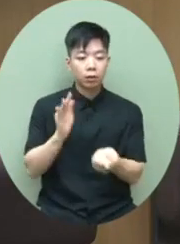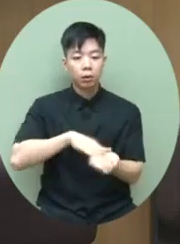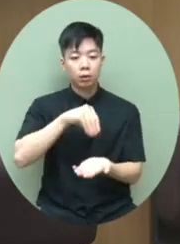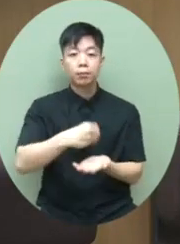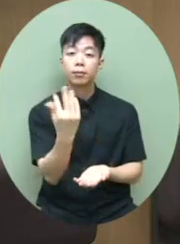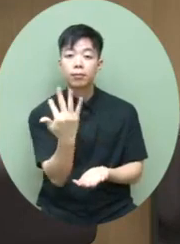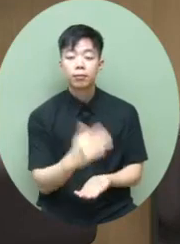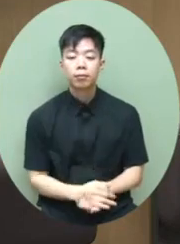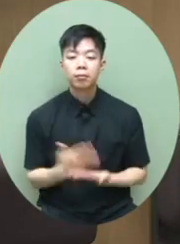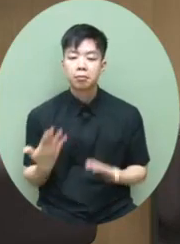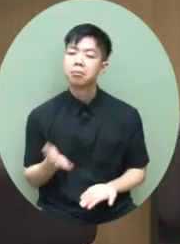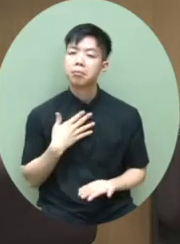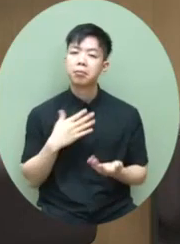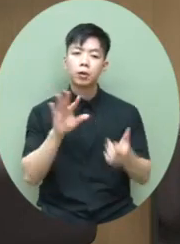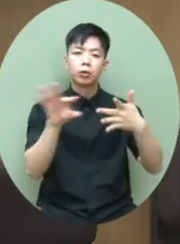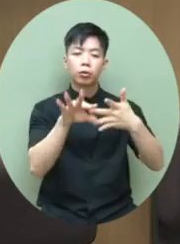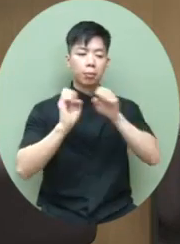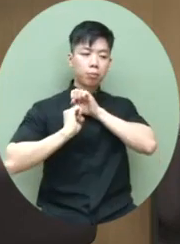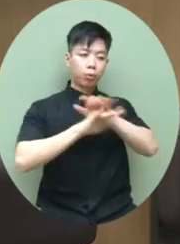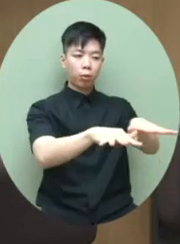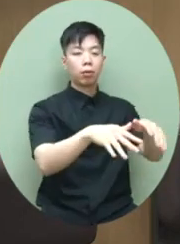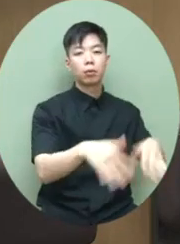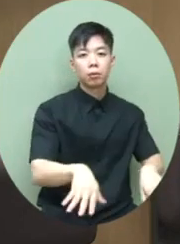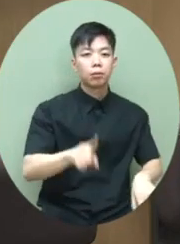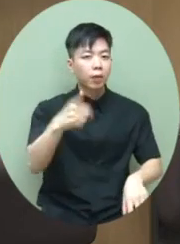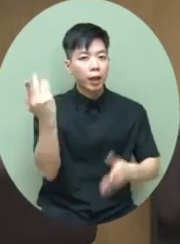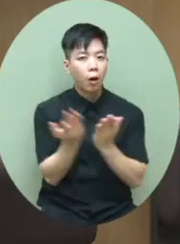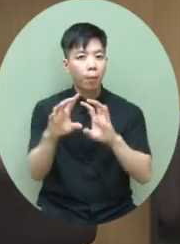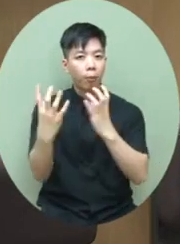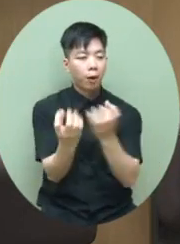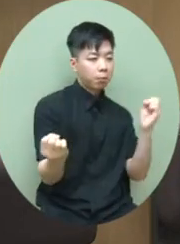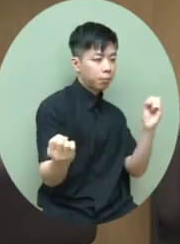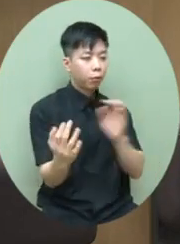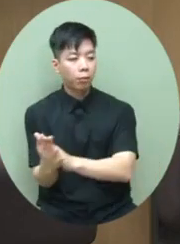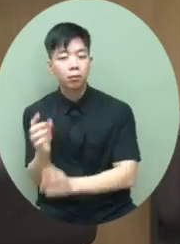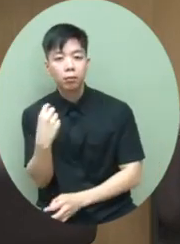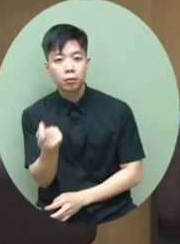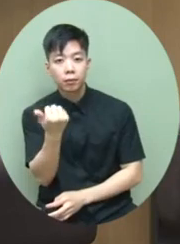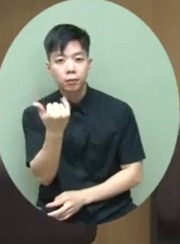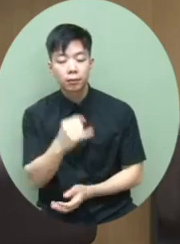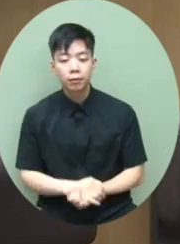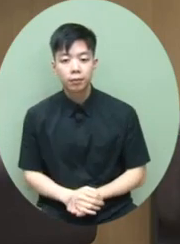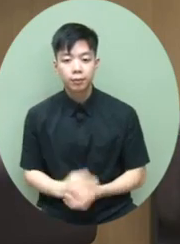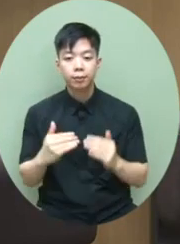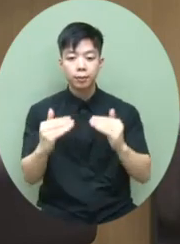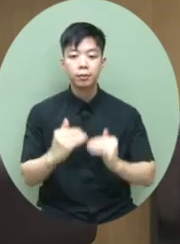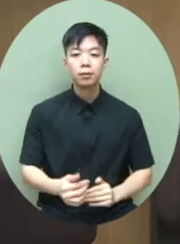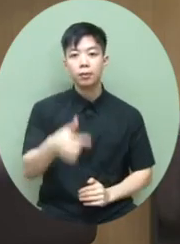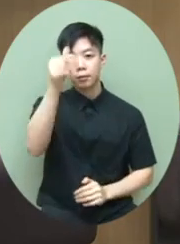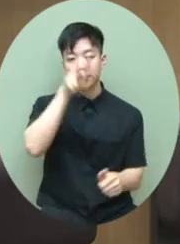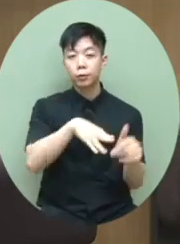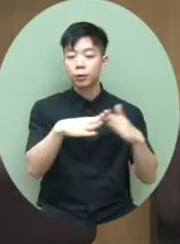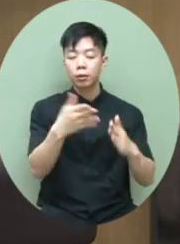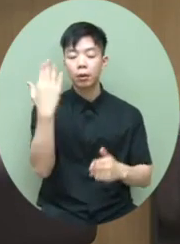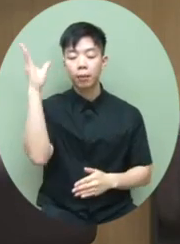擔心即現在都 spread 了去宿舍那裡會不會都說影響到其他班別這樣。另外想問一問 HA 的方面，就是昨晚屯門醫院